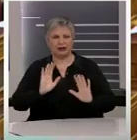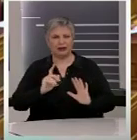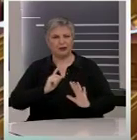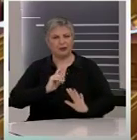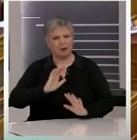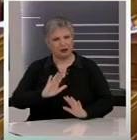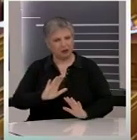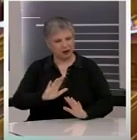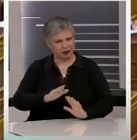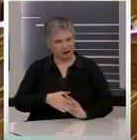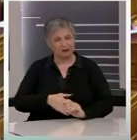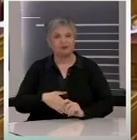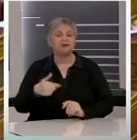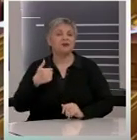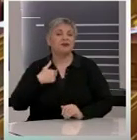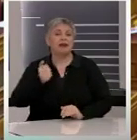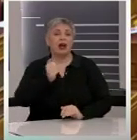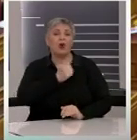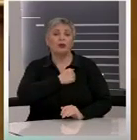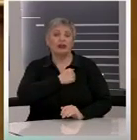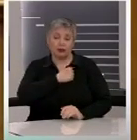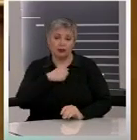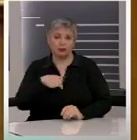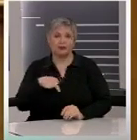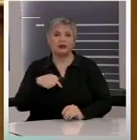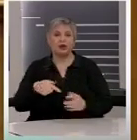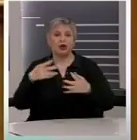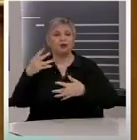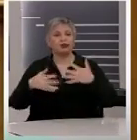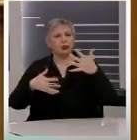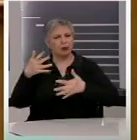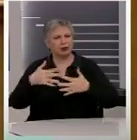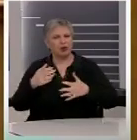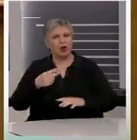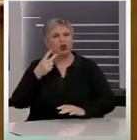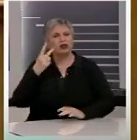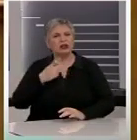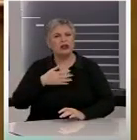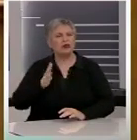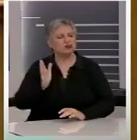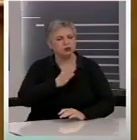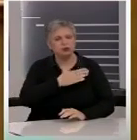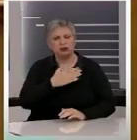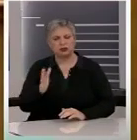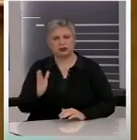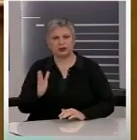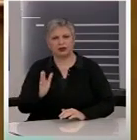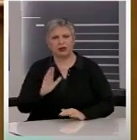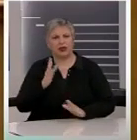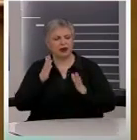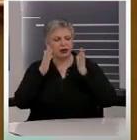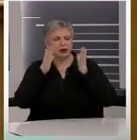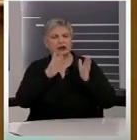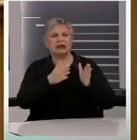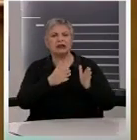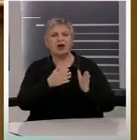Κατά την άποψή μου, σε αυτό το προϋπολογισμό, και κοιτάω και αριστερά και όχι μόνο δεξιά, ιδιαίτερα κοιτάω